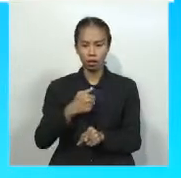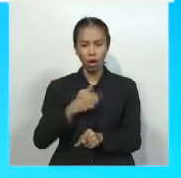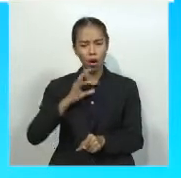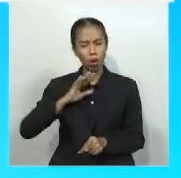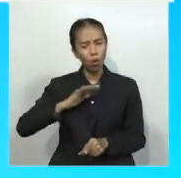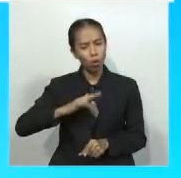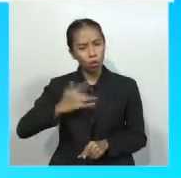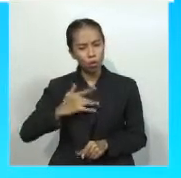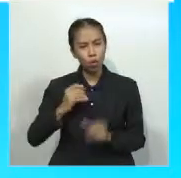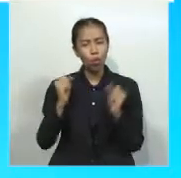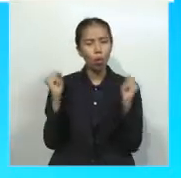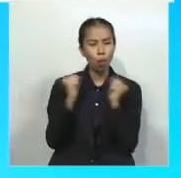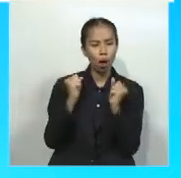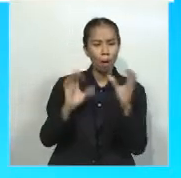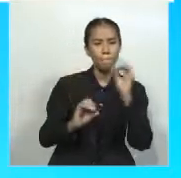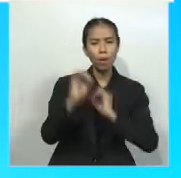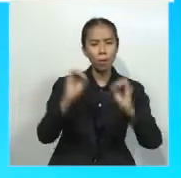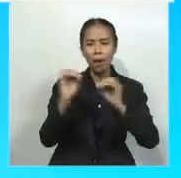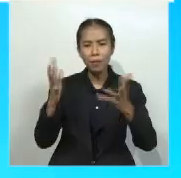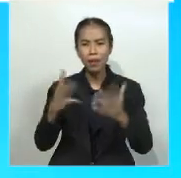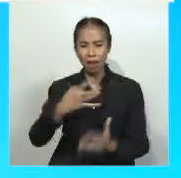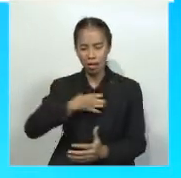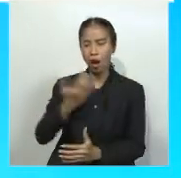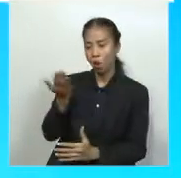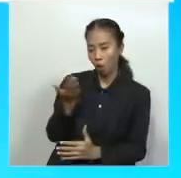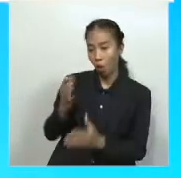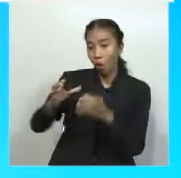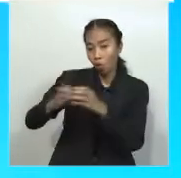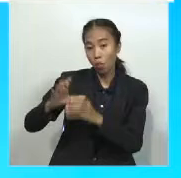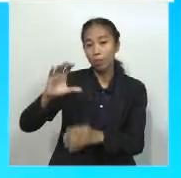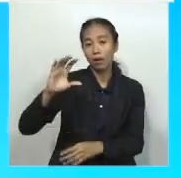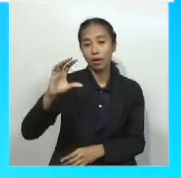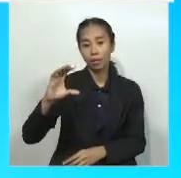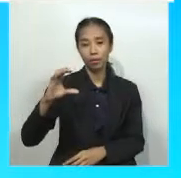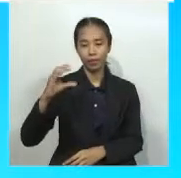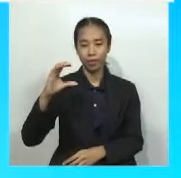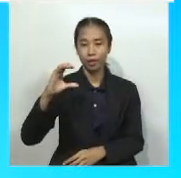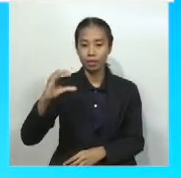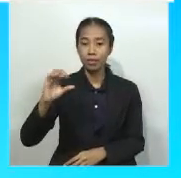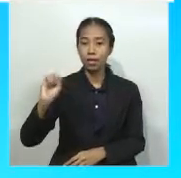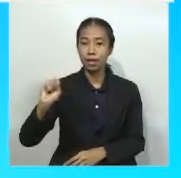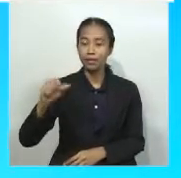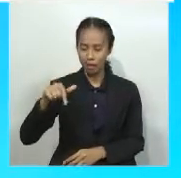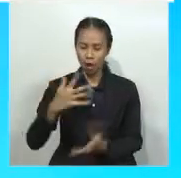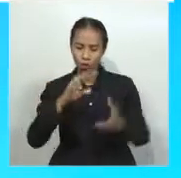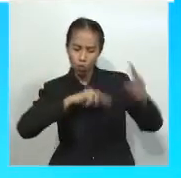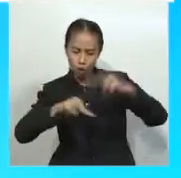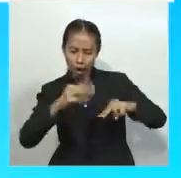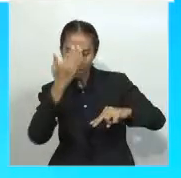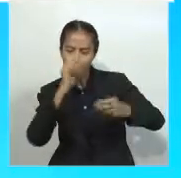ยนะครับตนเองอยากจะให้ยูเนสิอาเข้ามาดูแลนะครับเนื่องจากเป็นเรื่องปัญหาภายในครอบครัวนะครับนะเพ